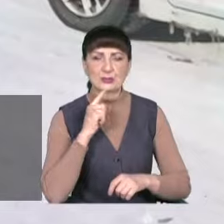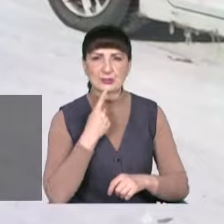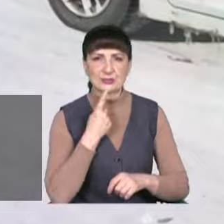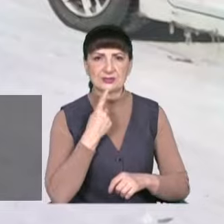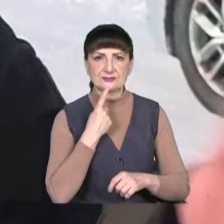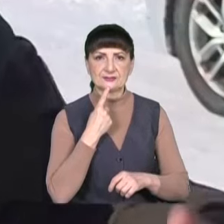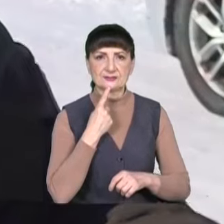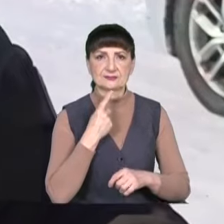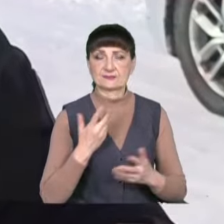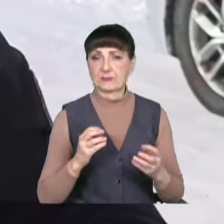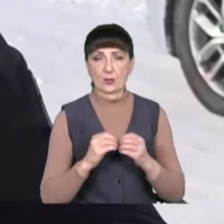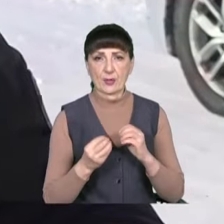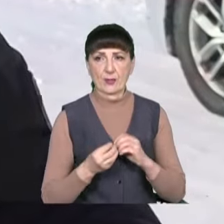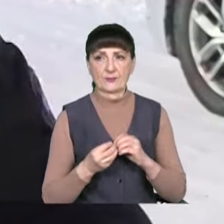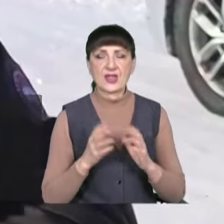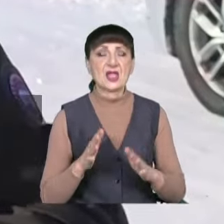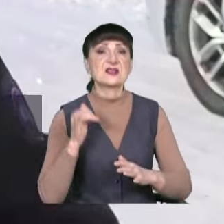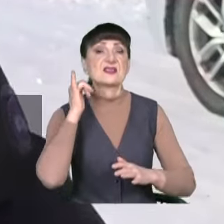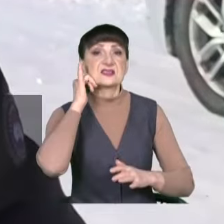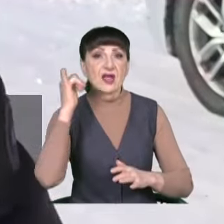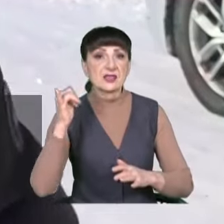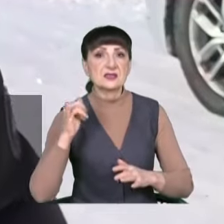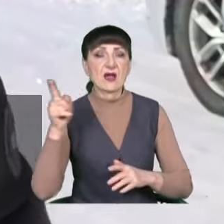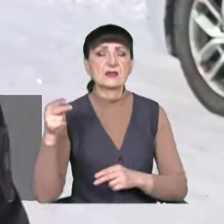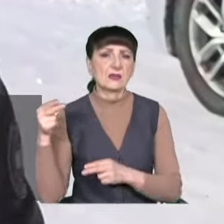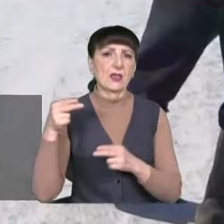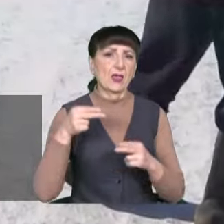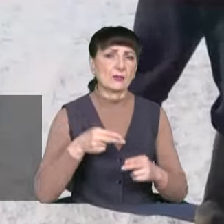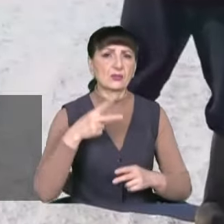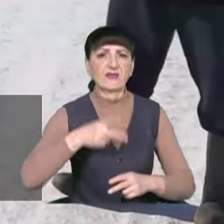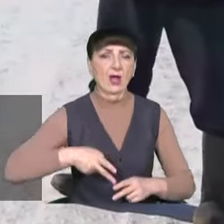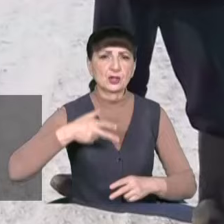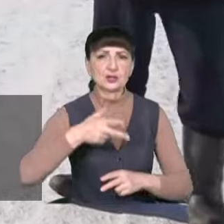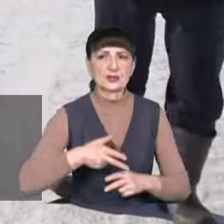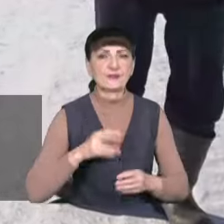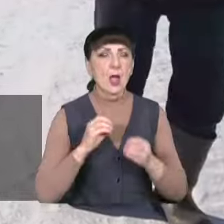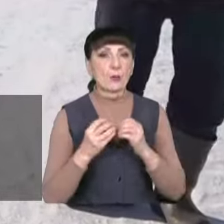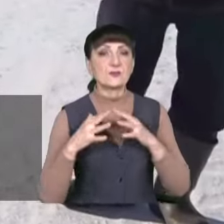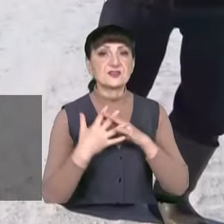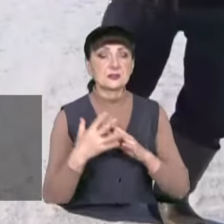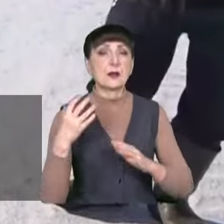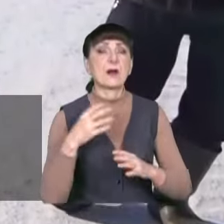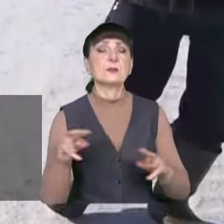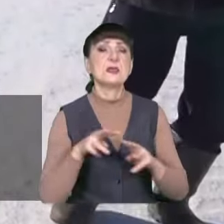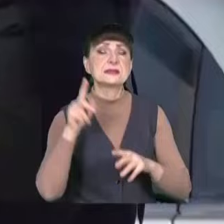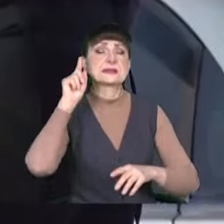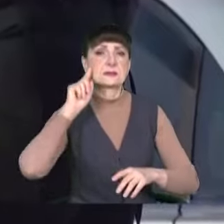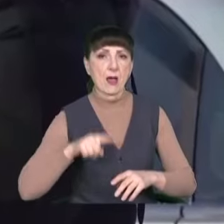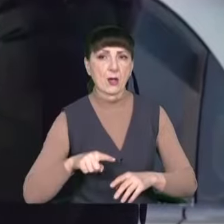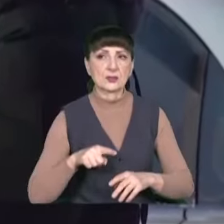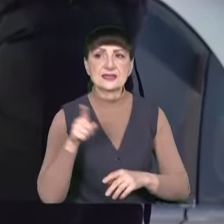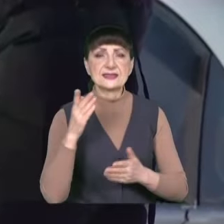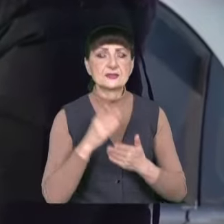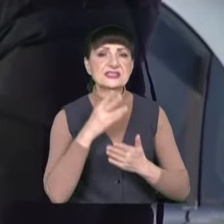проблематично. Если дозвонишься, то они едут часа 2-3. О проблемах в селе чиновники знают не понаслышке. Здесь